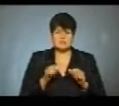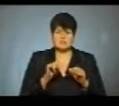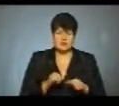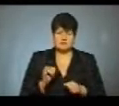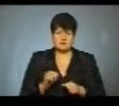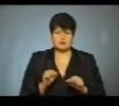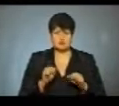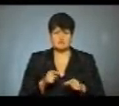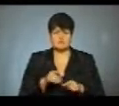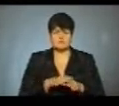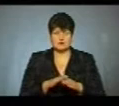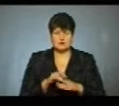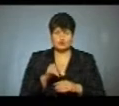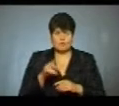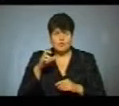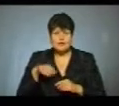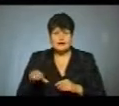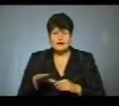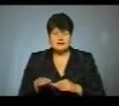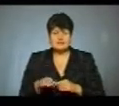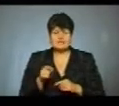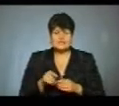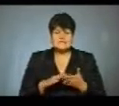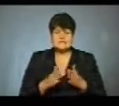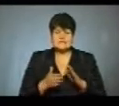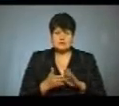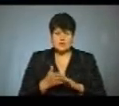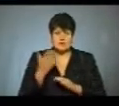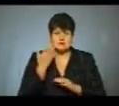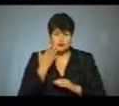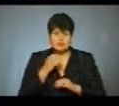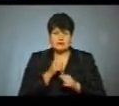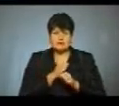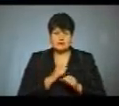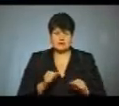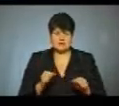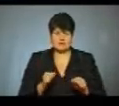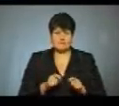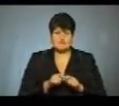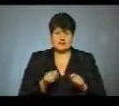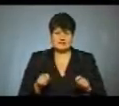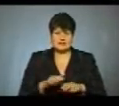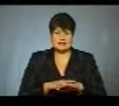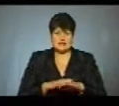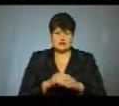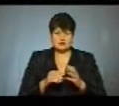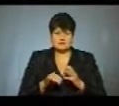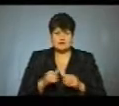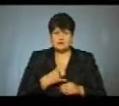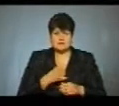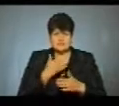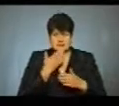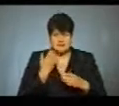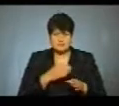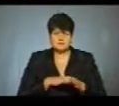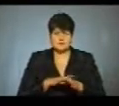їх реалізувати. Тому країна, ну, в такій ситуації, коли неможливо відкривати ринок землі, у нас нема